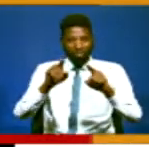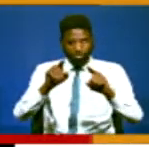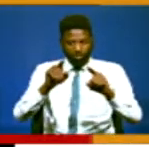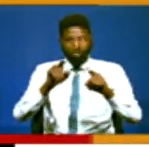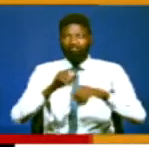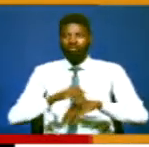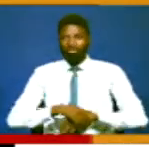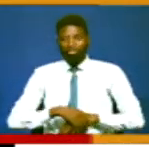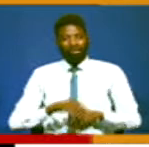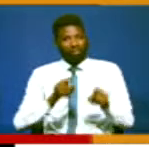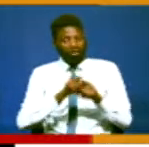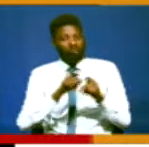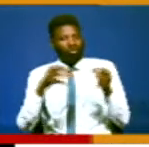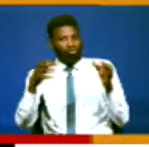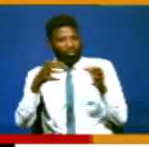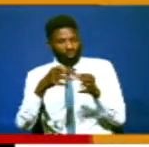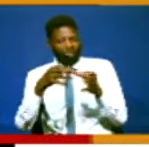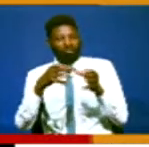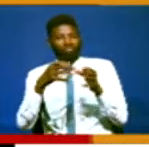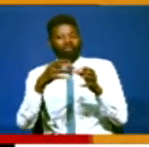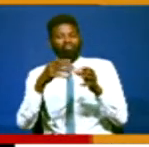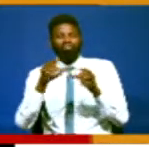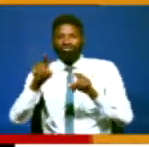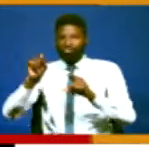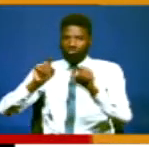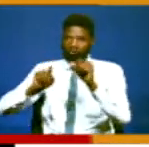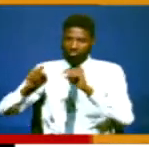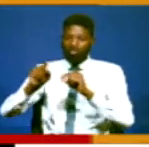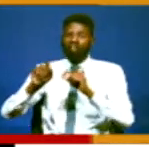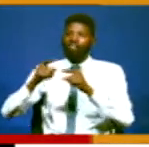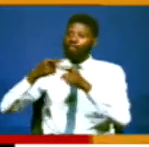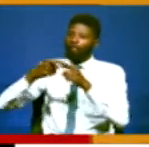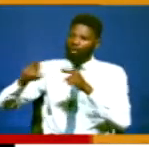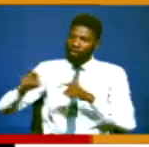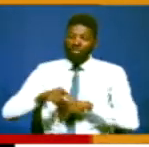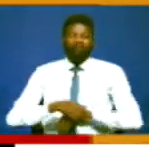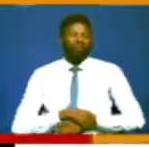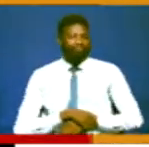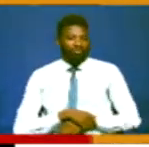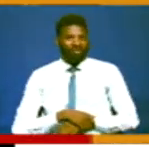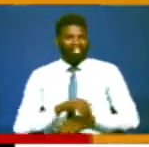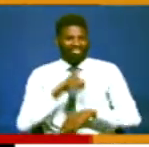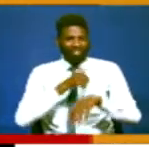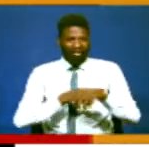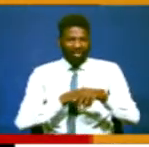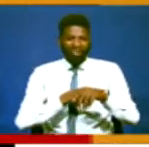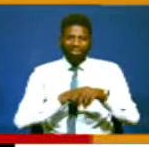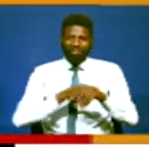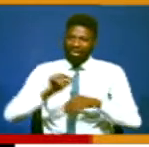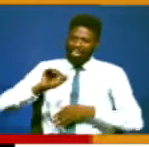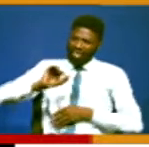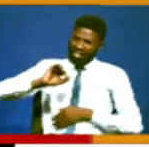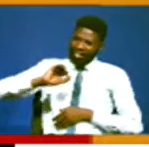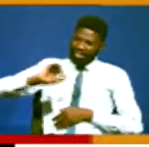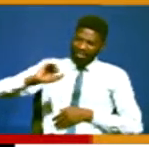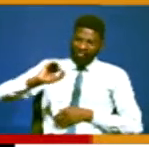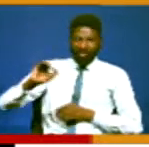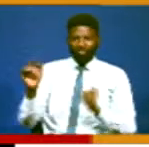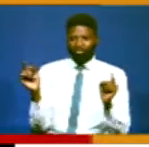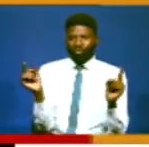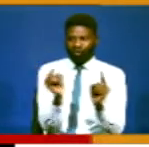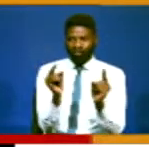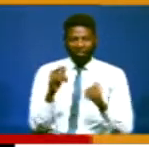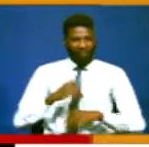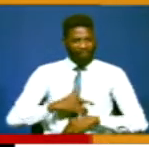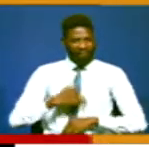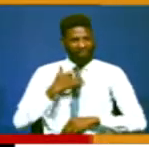kwanza. Kidato cha kwanza. Na sasa hiyo muda kidogo hauisi wazazi wanaonekana